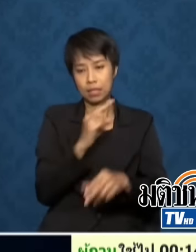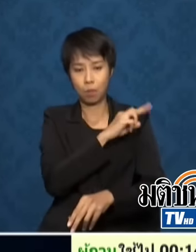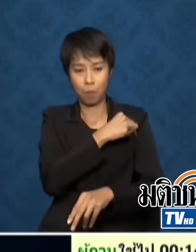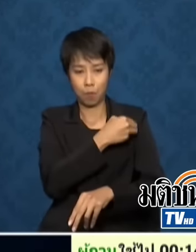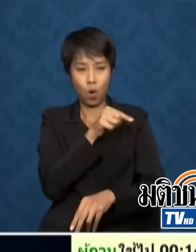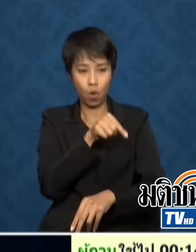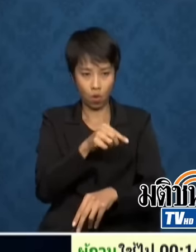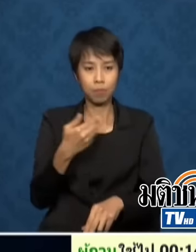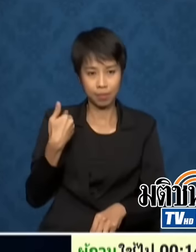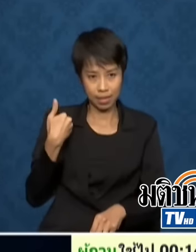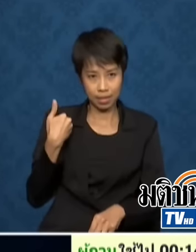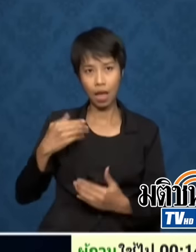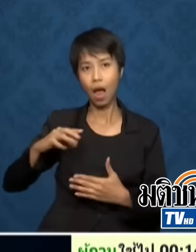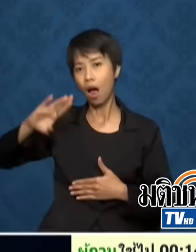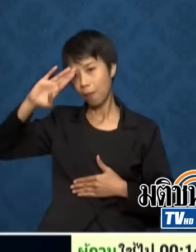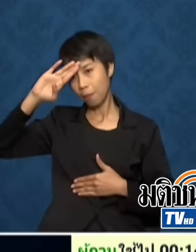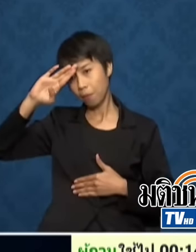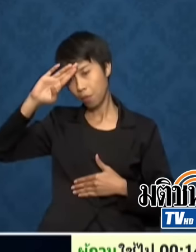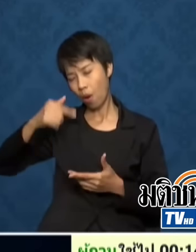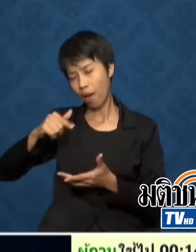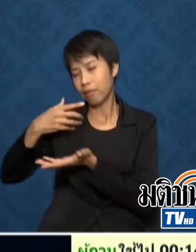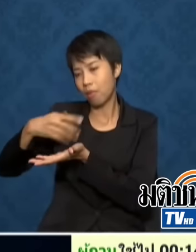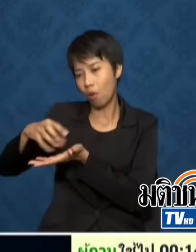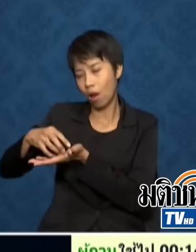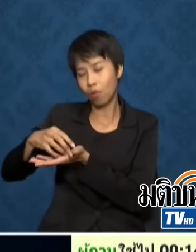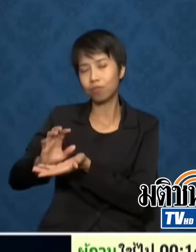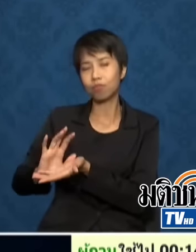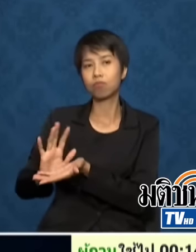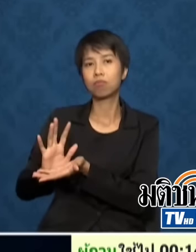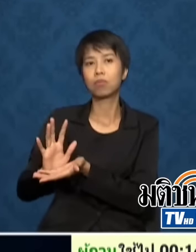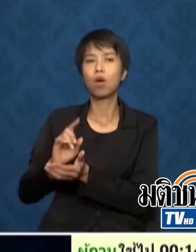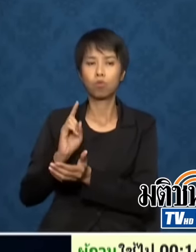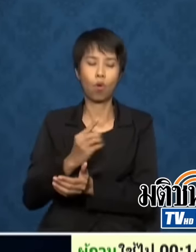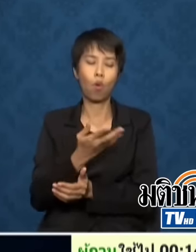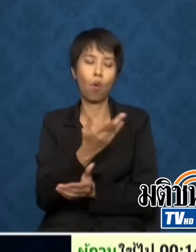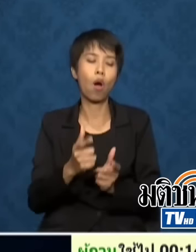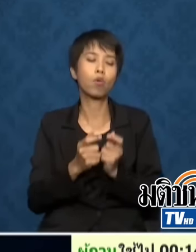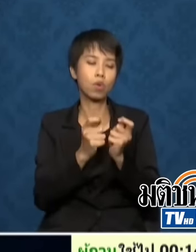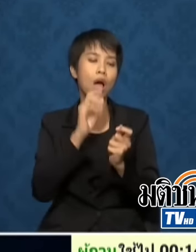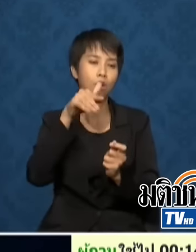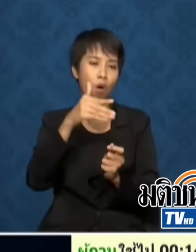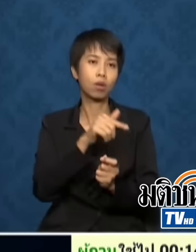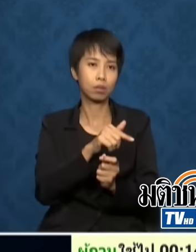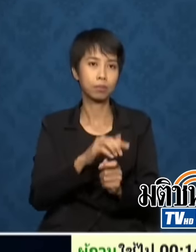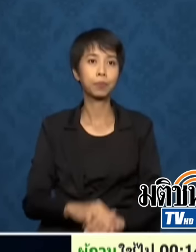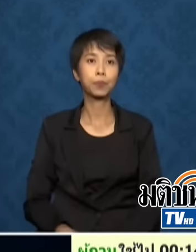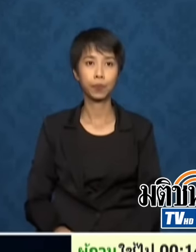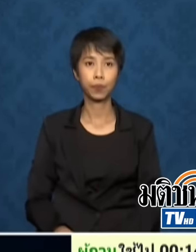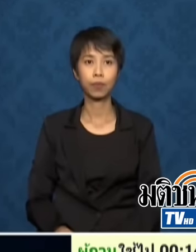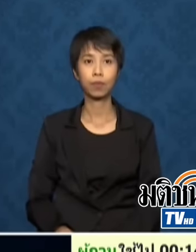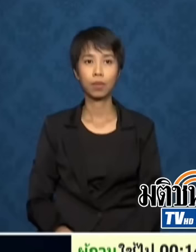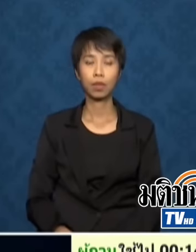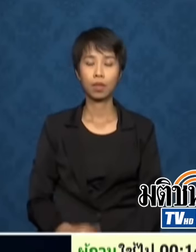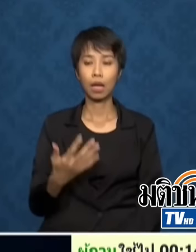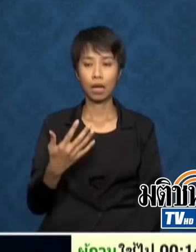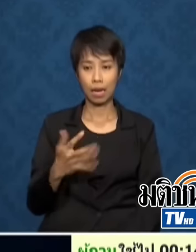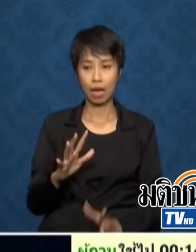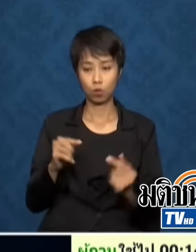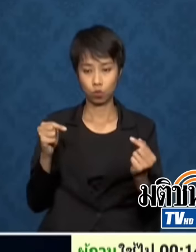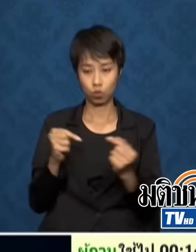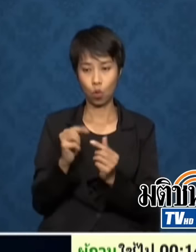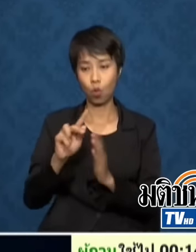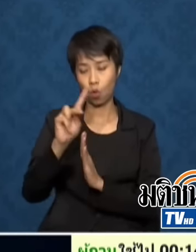โรคก็ผมไม่สามารถเปิดเผยได้ต้องท้ายให้เจ้าตัวขออนุญาตแล้วก็ประการสำคัญในพรบสุขภา